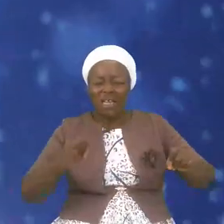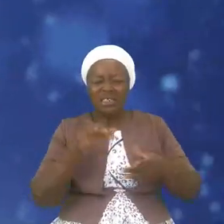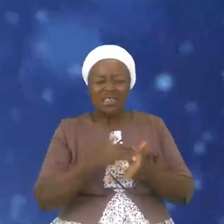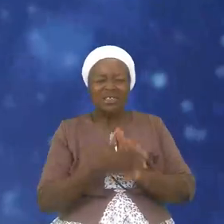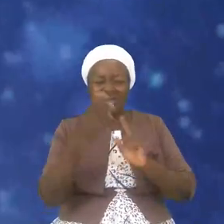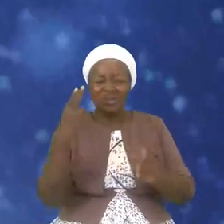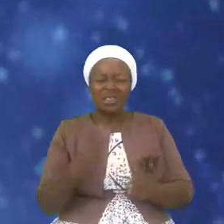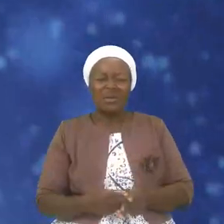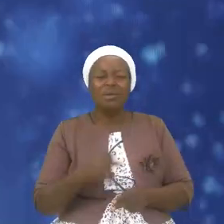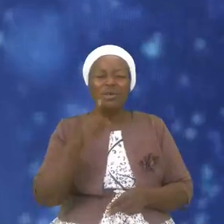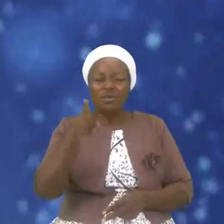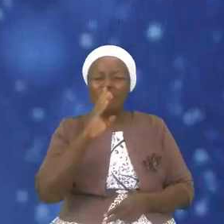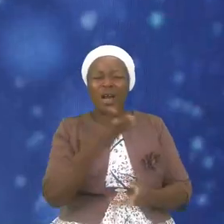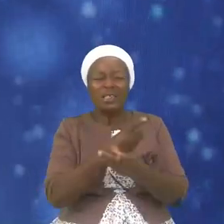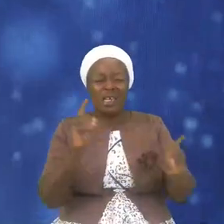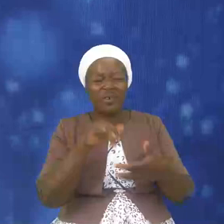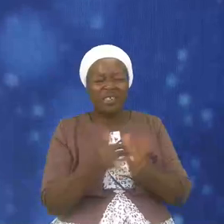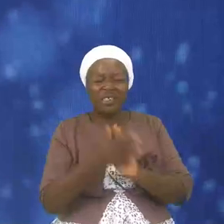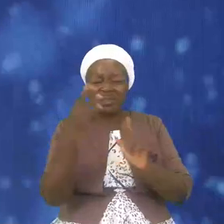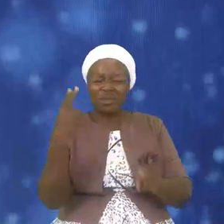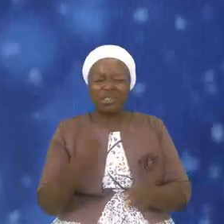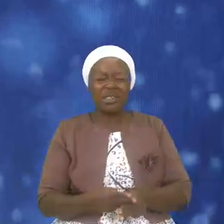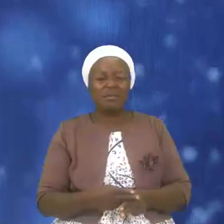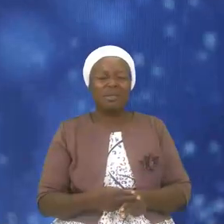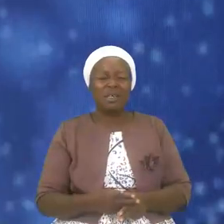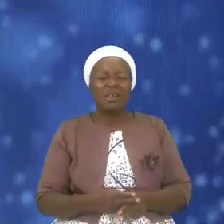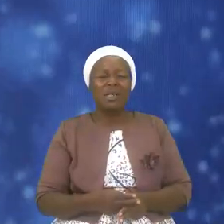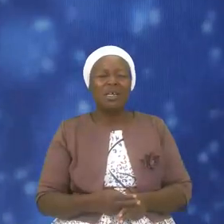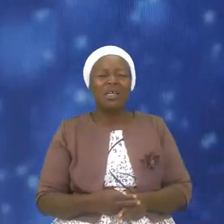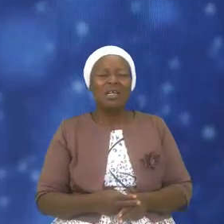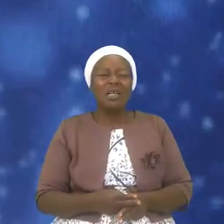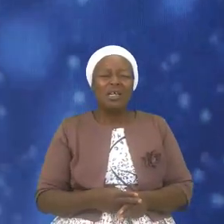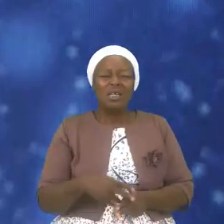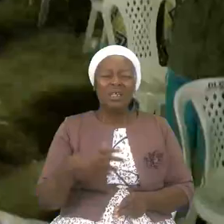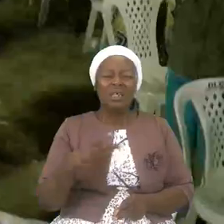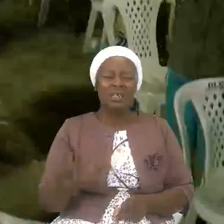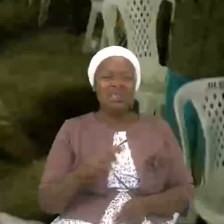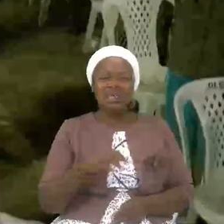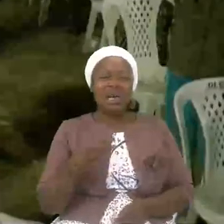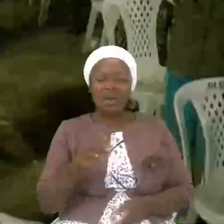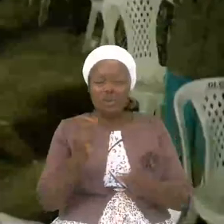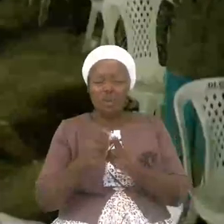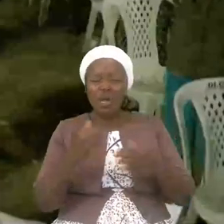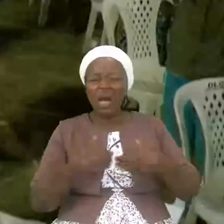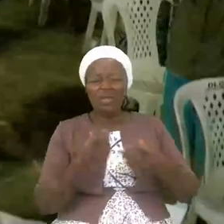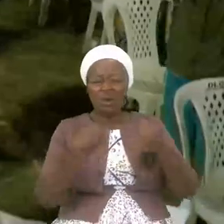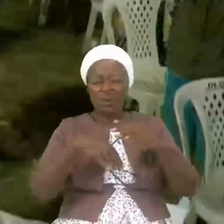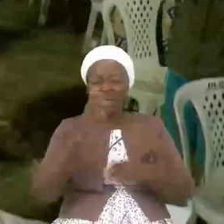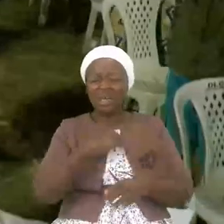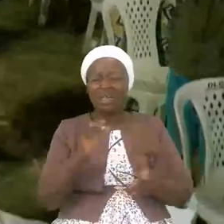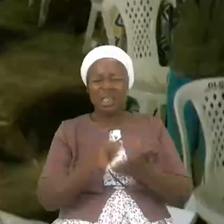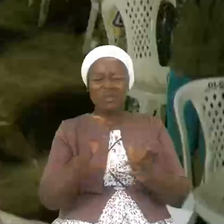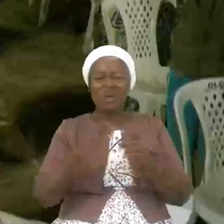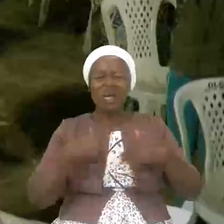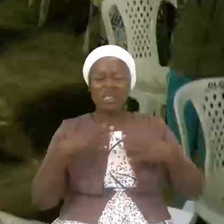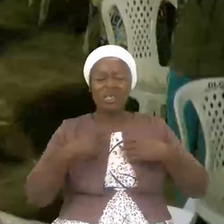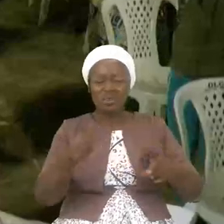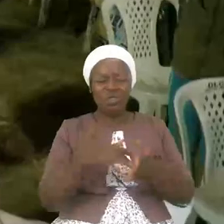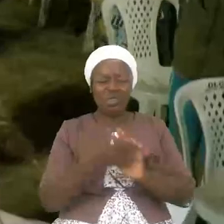guéri, tu es délivré. La parole est sortie et la parole t'a